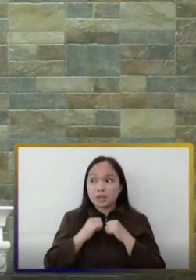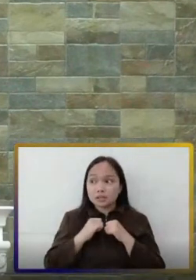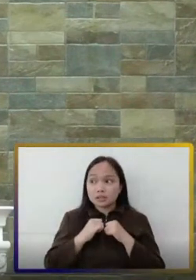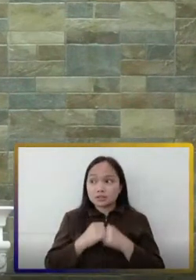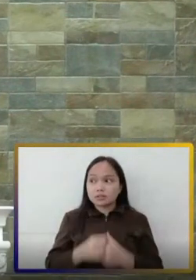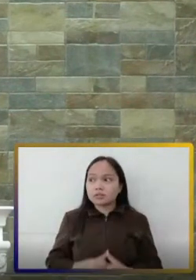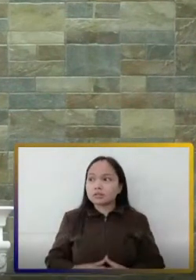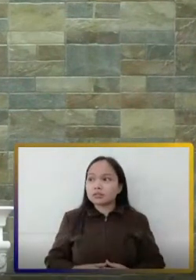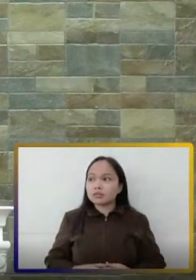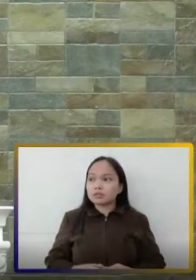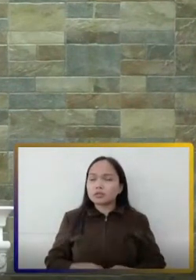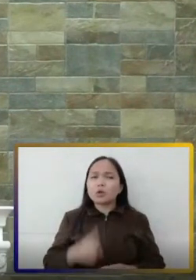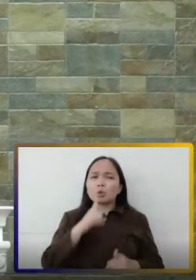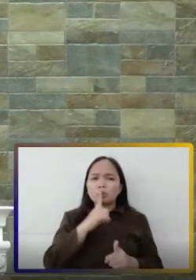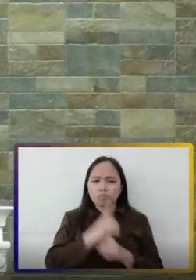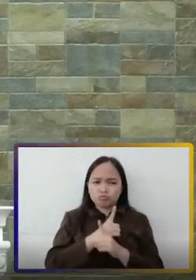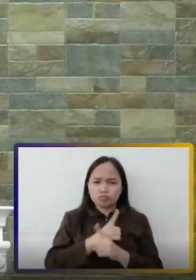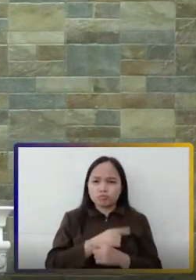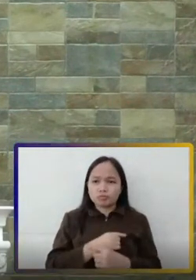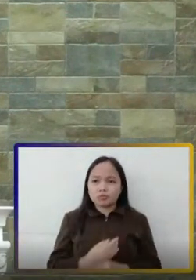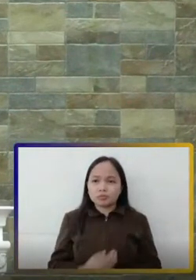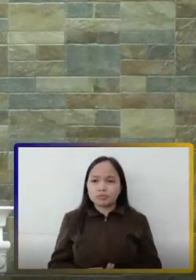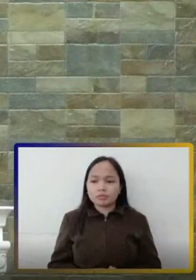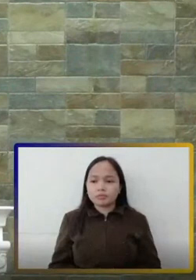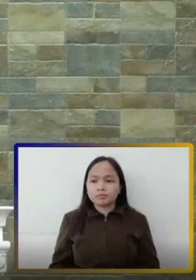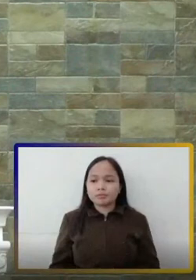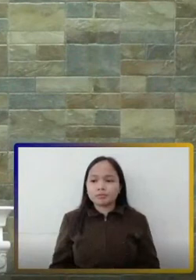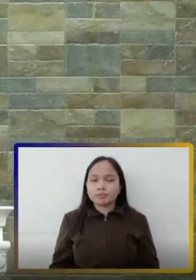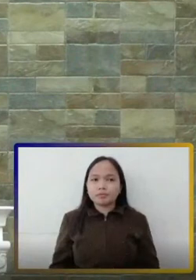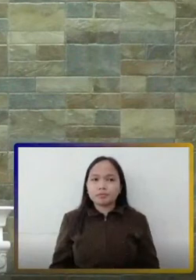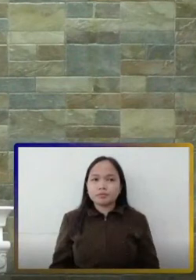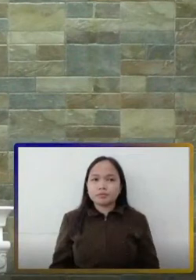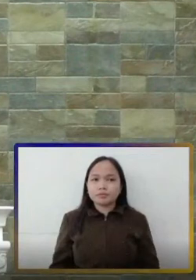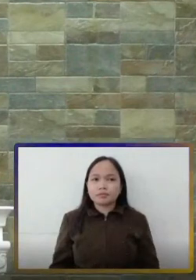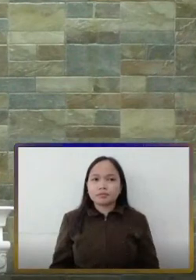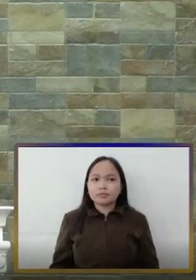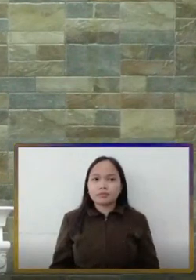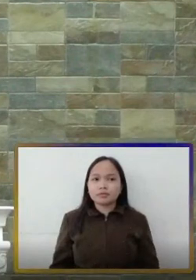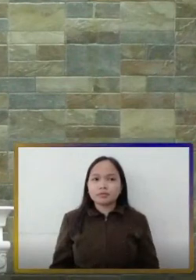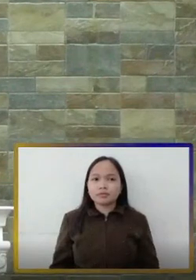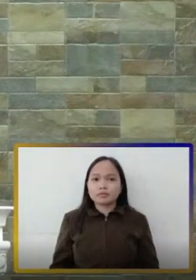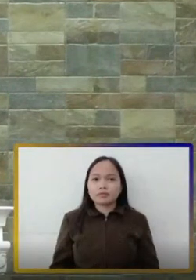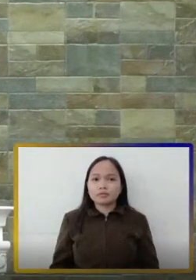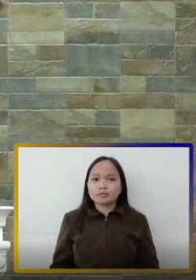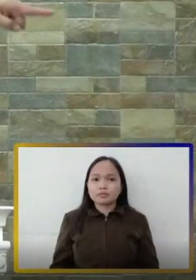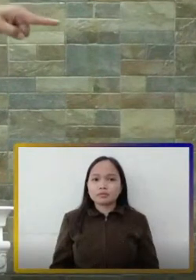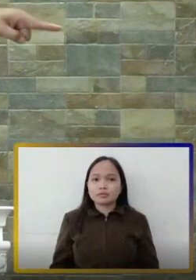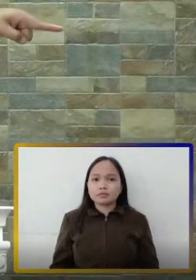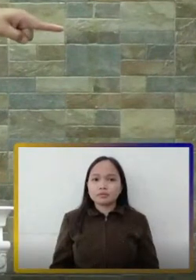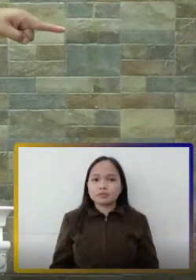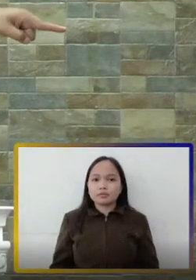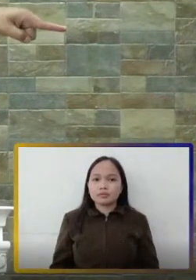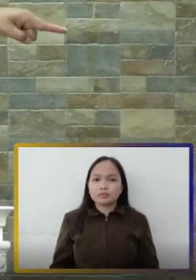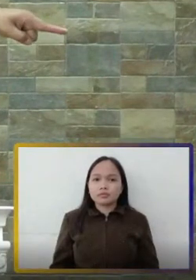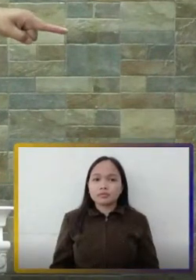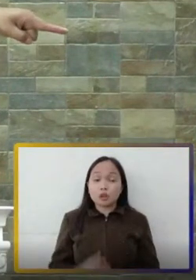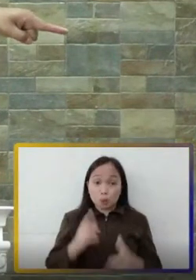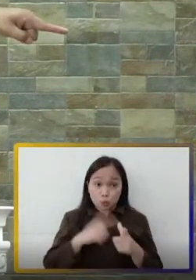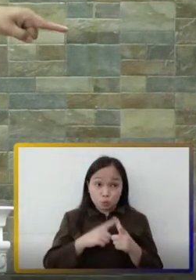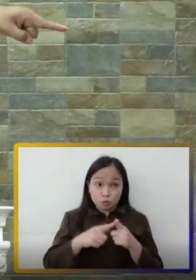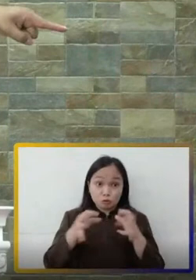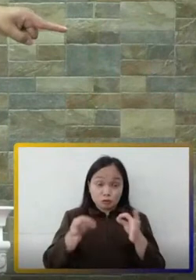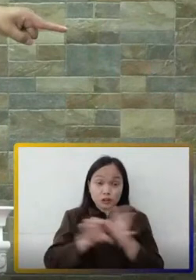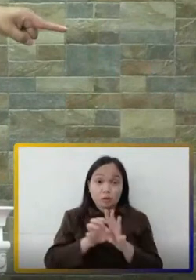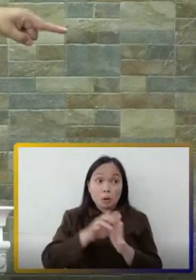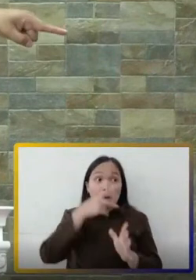See that? Totoo naman ho yun eh. Kung may hawak kaya yung batang yun ng cellphone, makikita niya kaya na